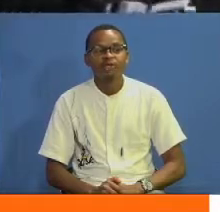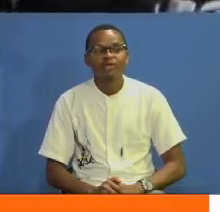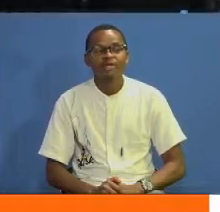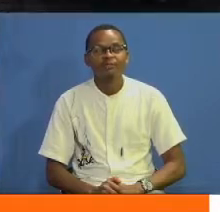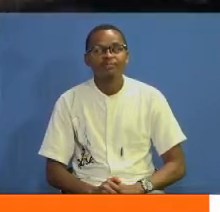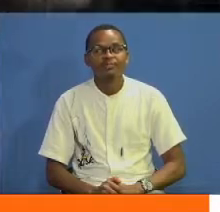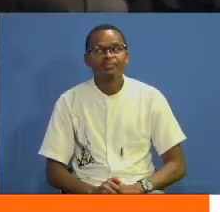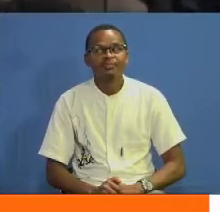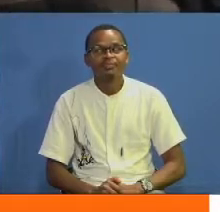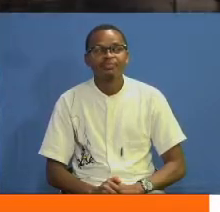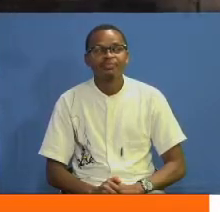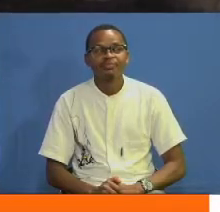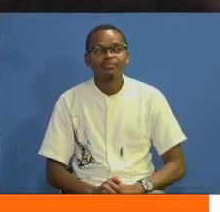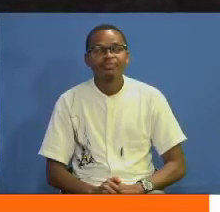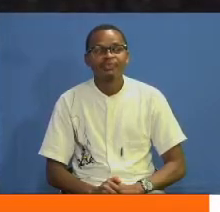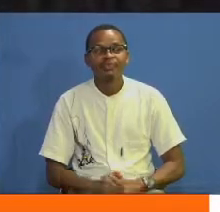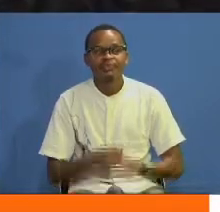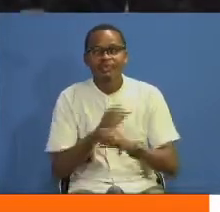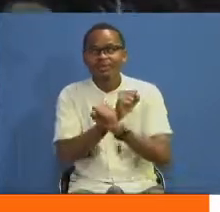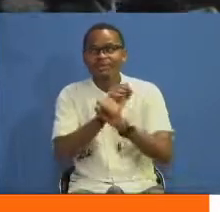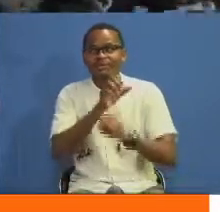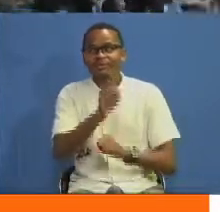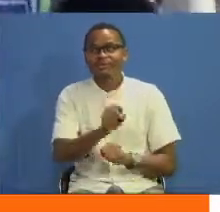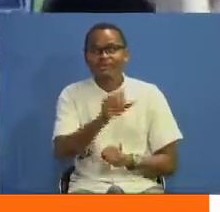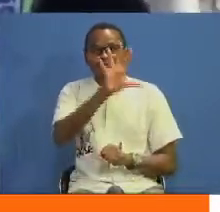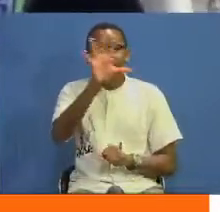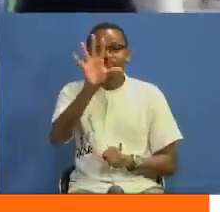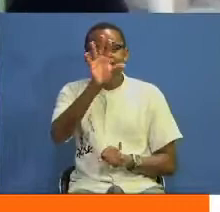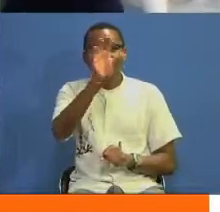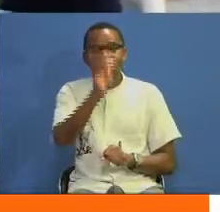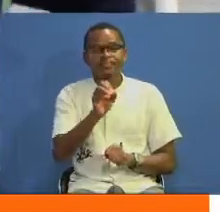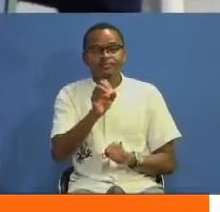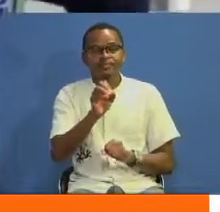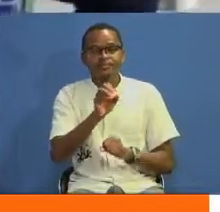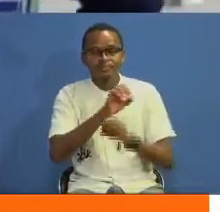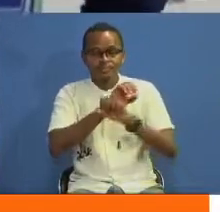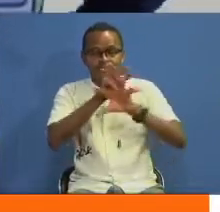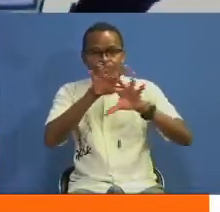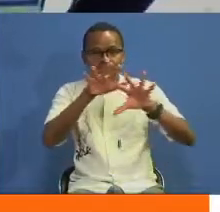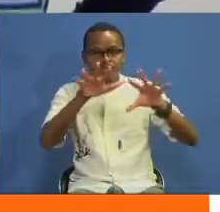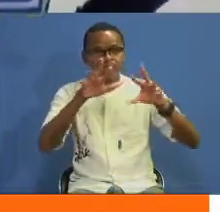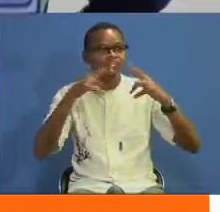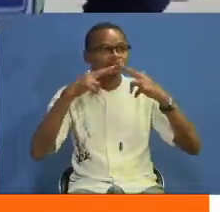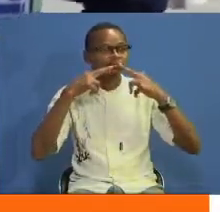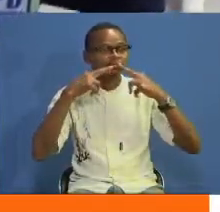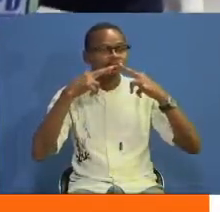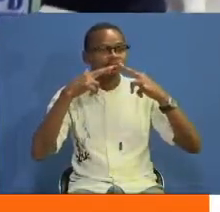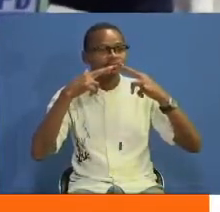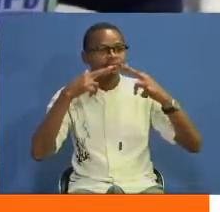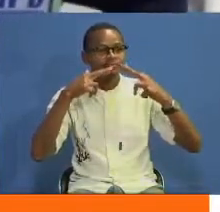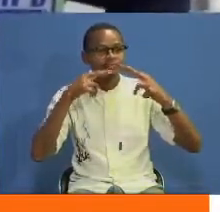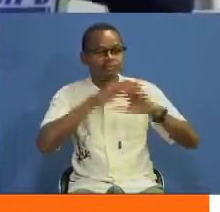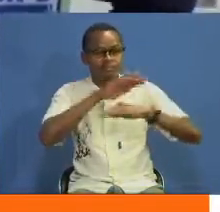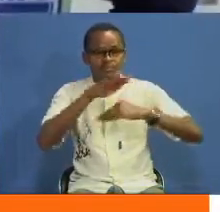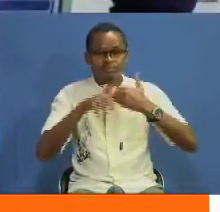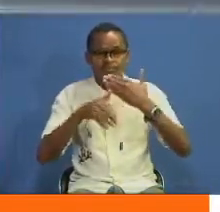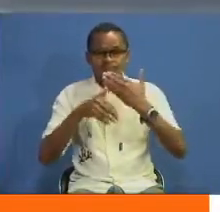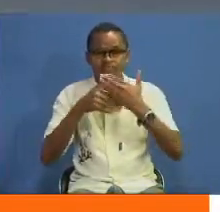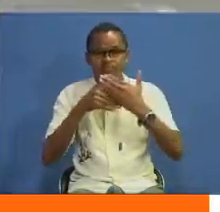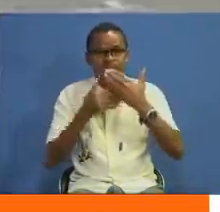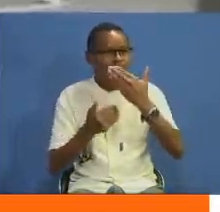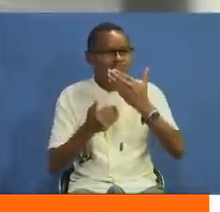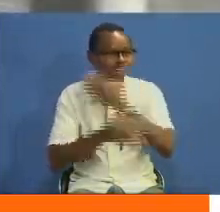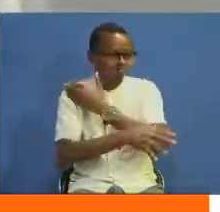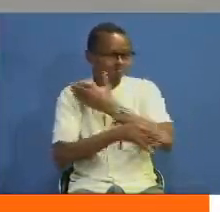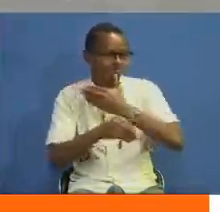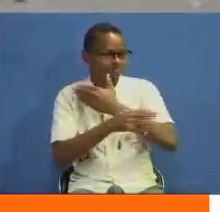gerezani. Rais wa Afrika Kusini amesema ni wazi kabisa kuwa matukio hayo yote ya machafuko na